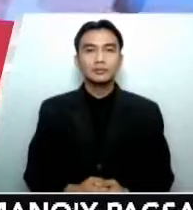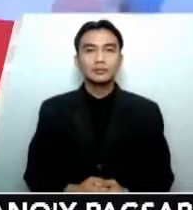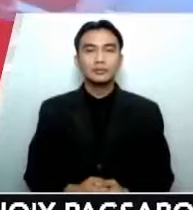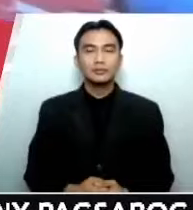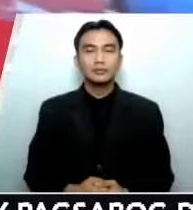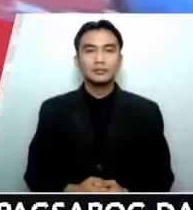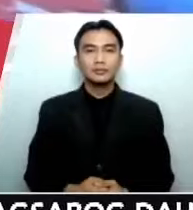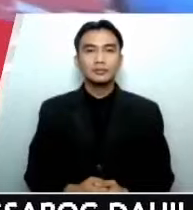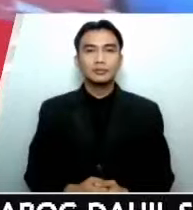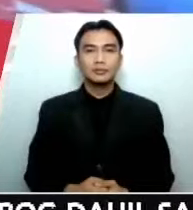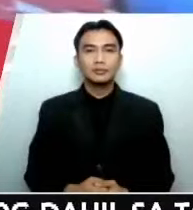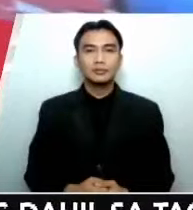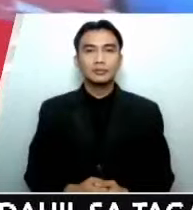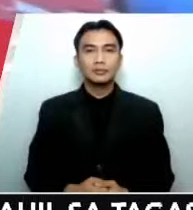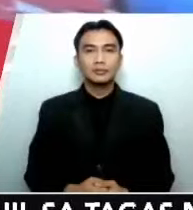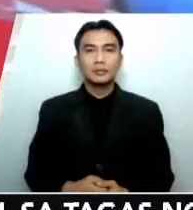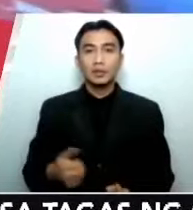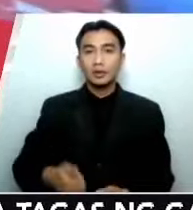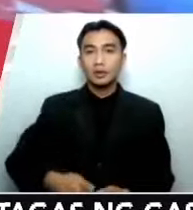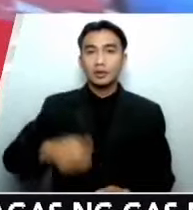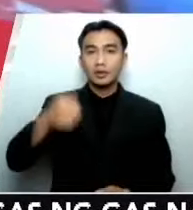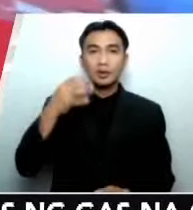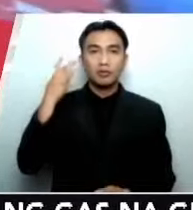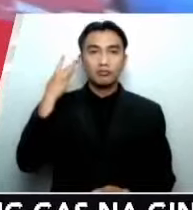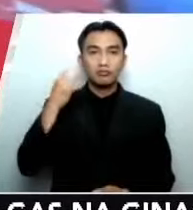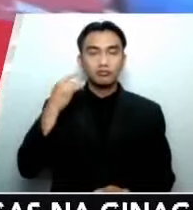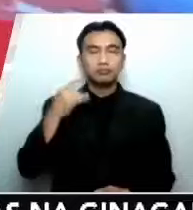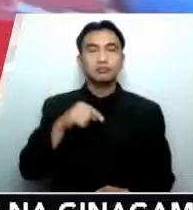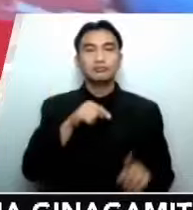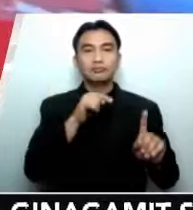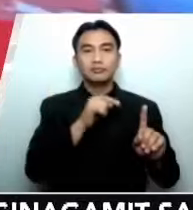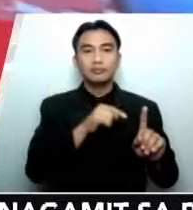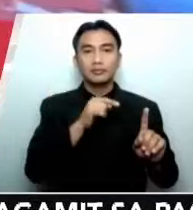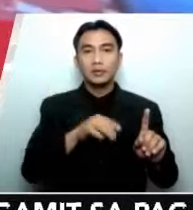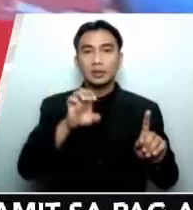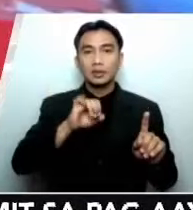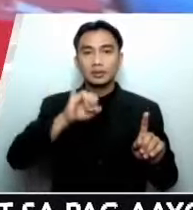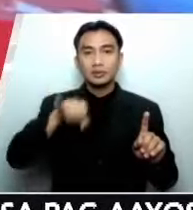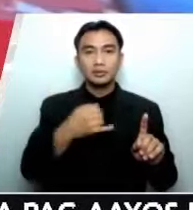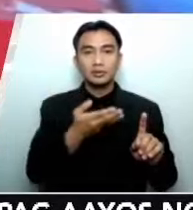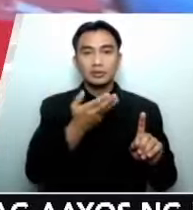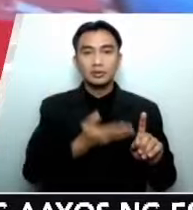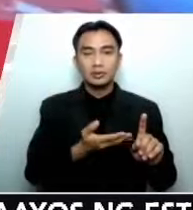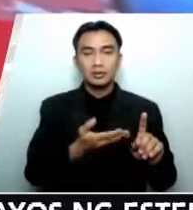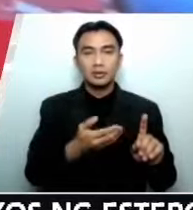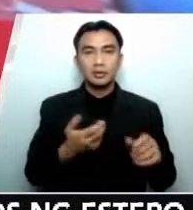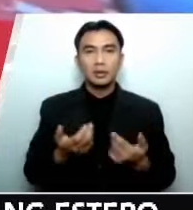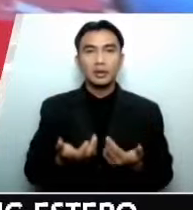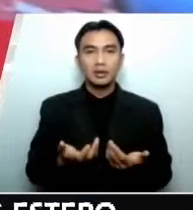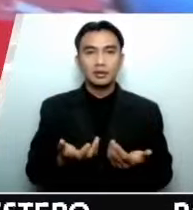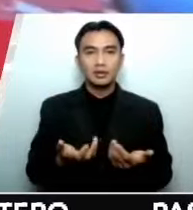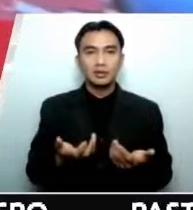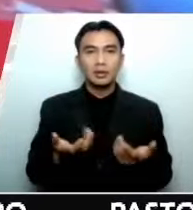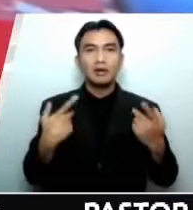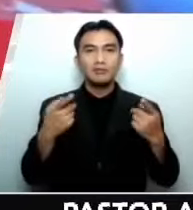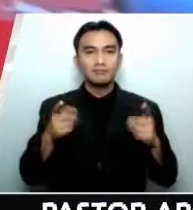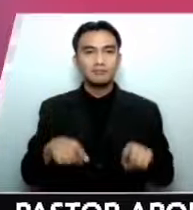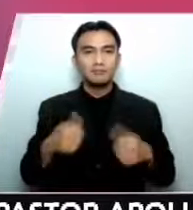Wagi ng gintong medalya si Pinoy Olympian at pole vaulter EJ Obiena sa Memorial Josep Gasparas Tournament sa